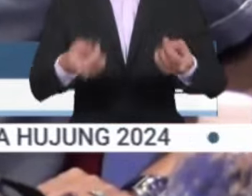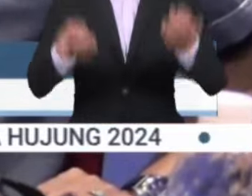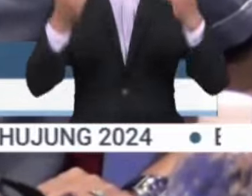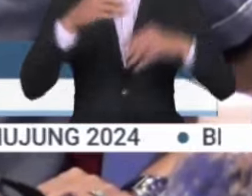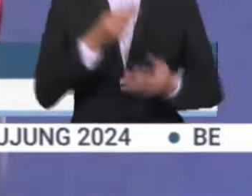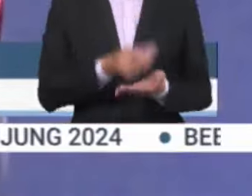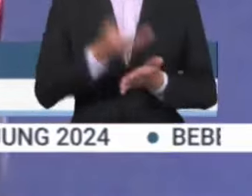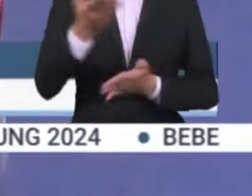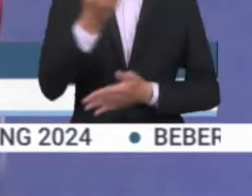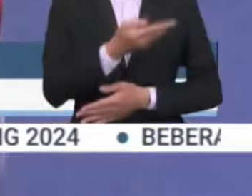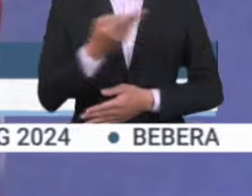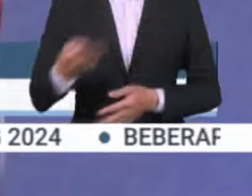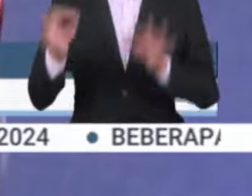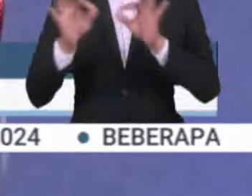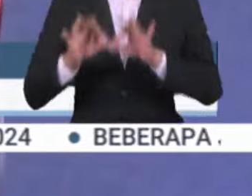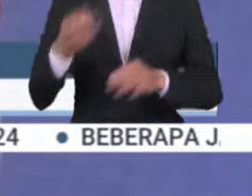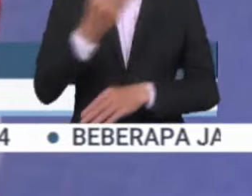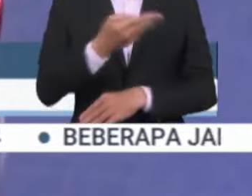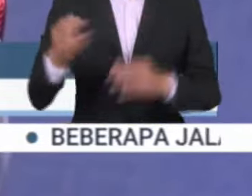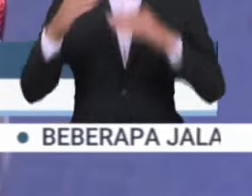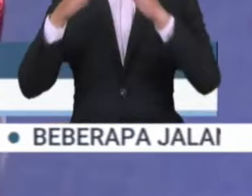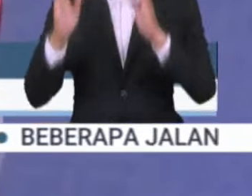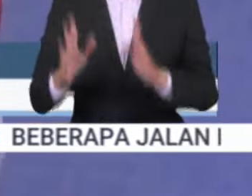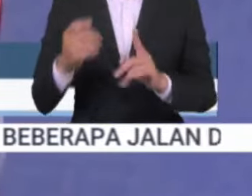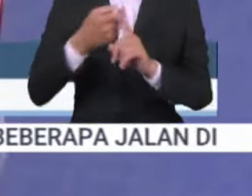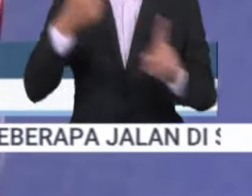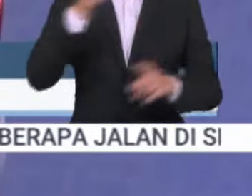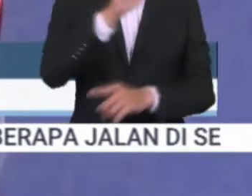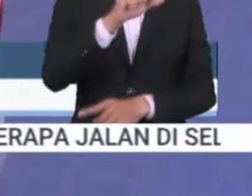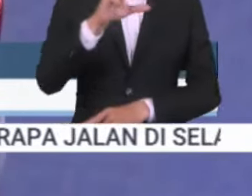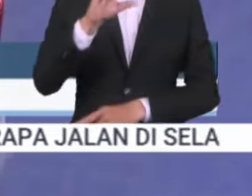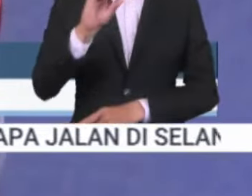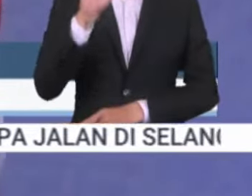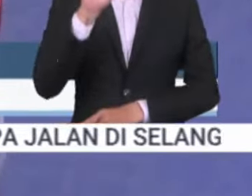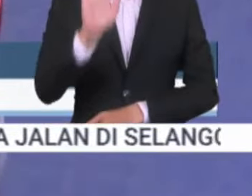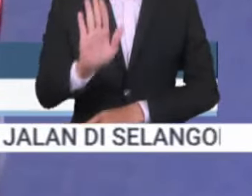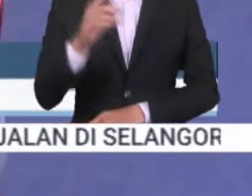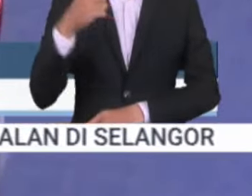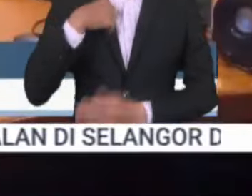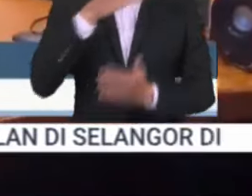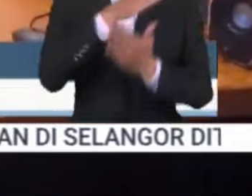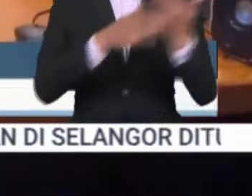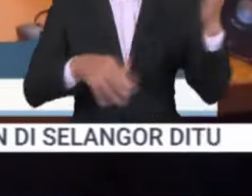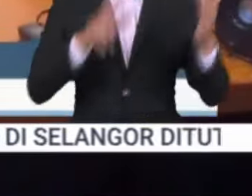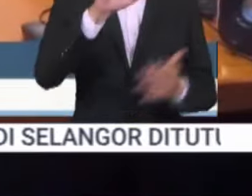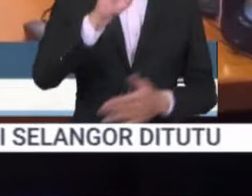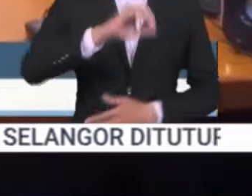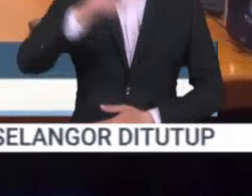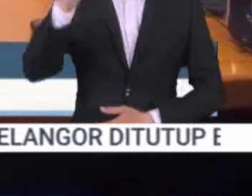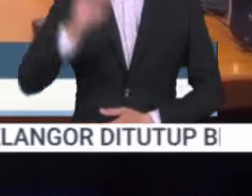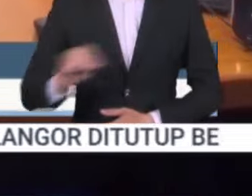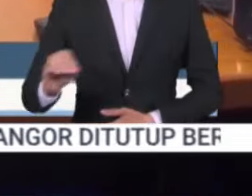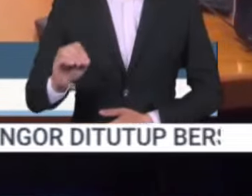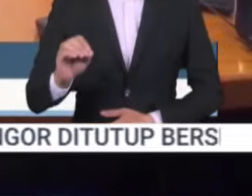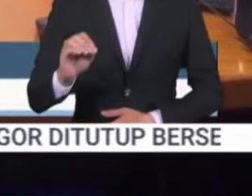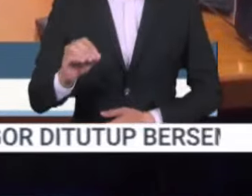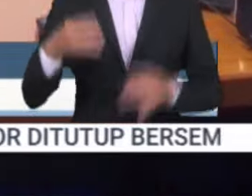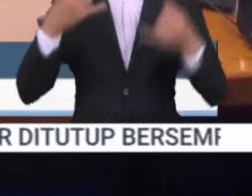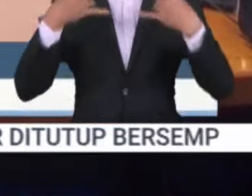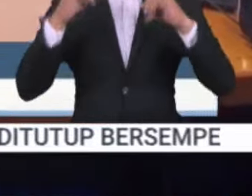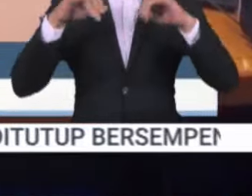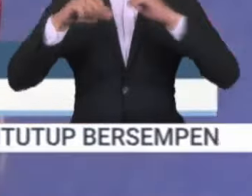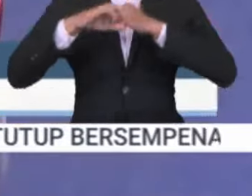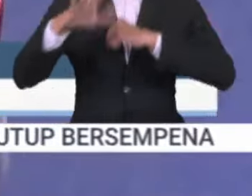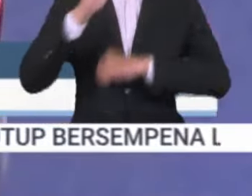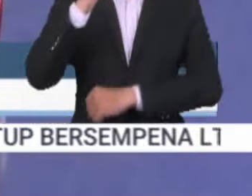membeli barangan keperluan rumah dengan jualan agro madani menawarkan kadar penurunan harga sehingga 30% semasa berlangsungnya program